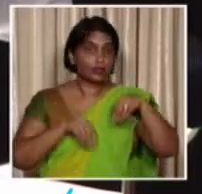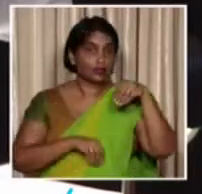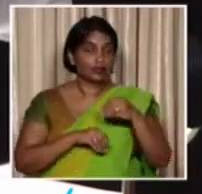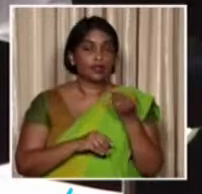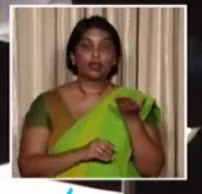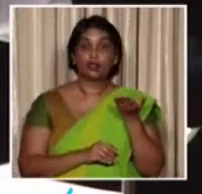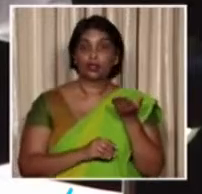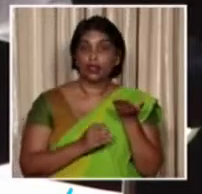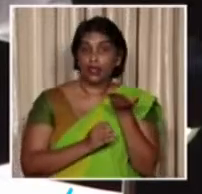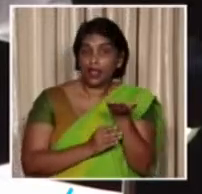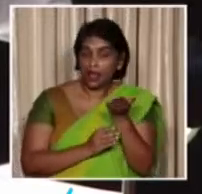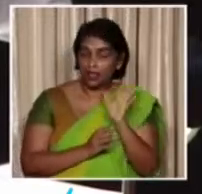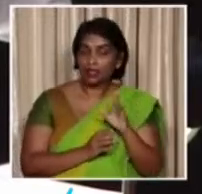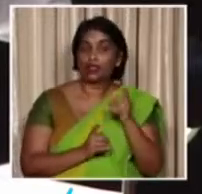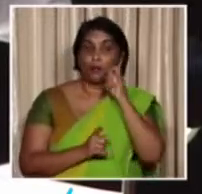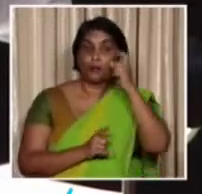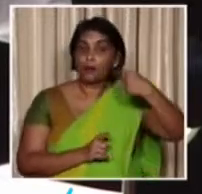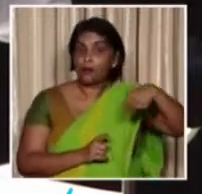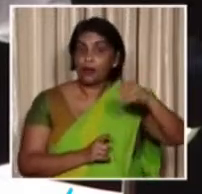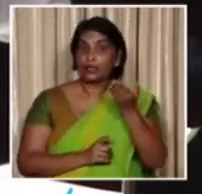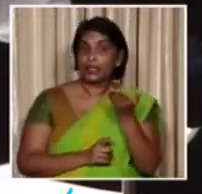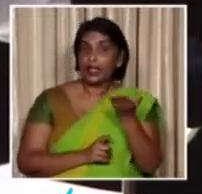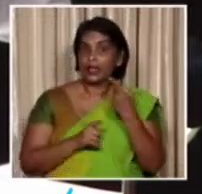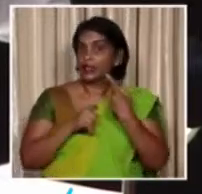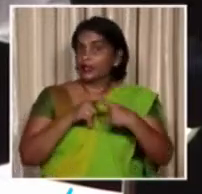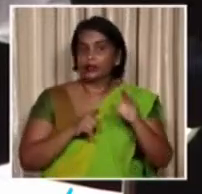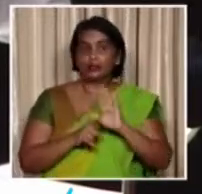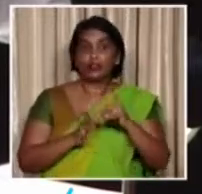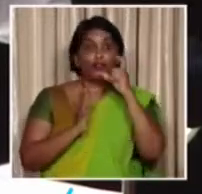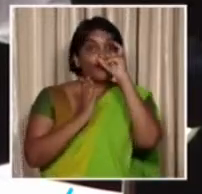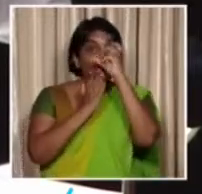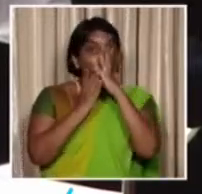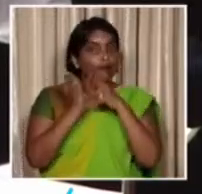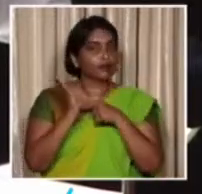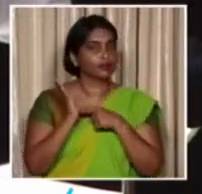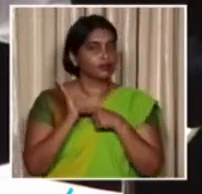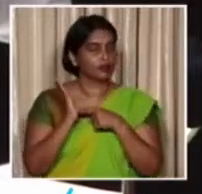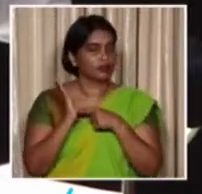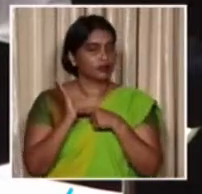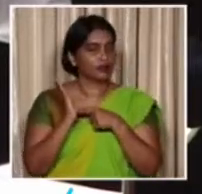ඉල්ලන් තියන්නේ ජනතාව ඉල්ලන නිසා නෙවෙයි විවස්ථාව නිසා